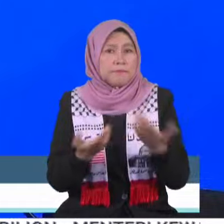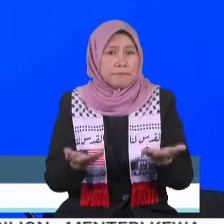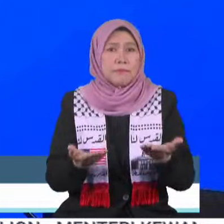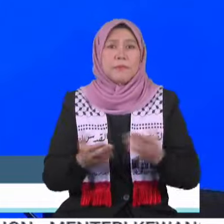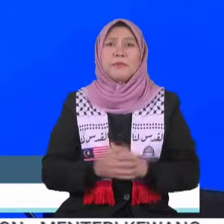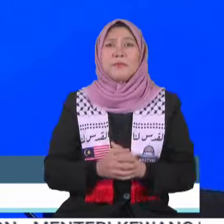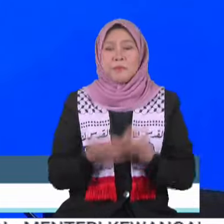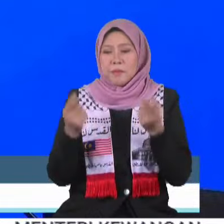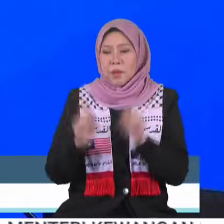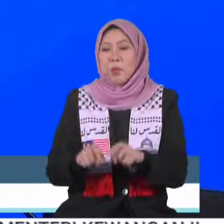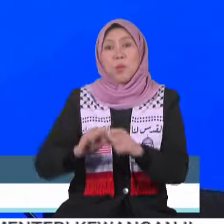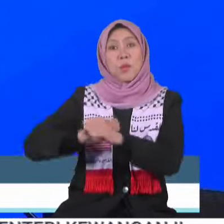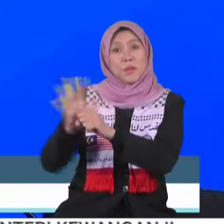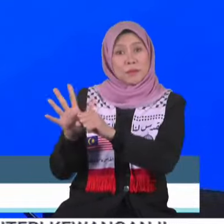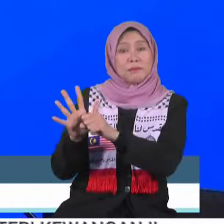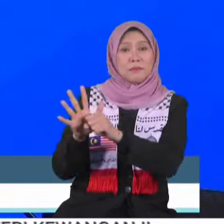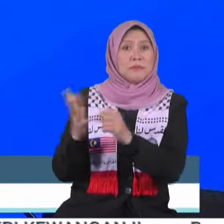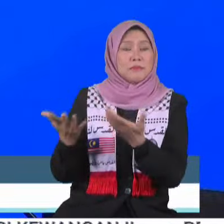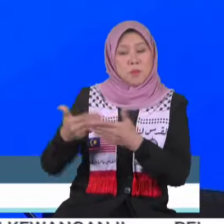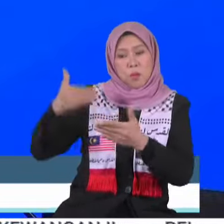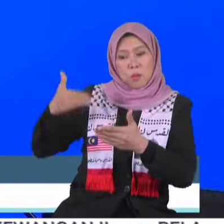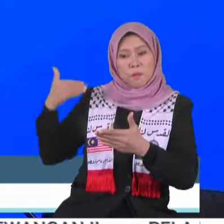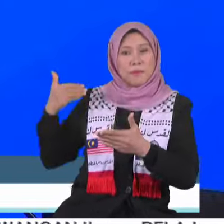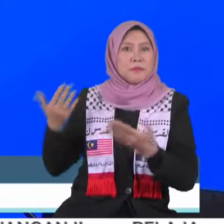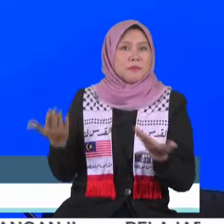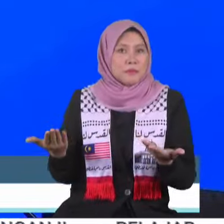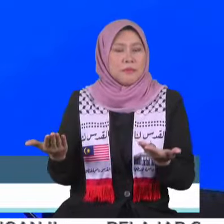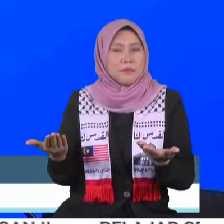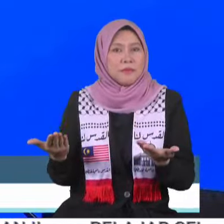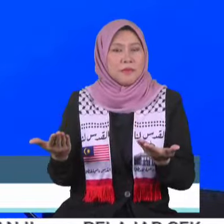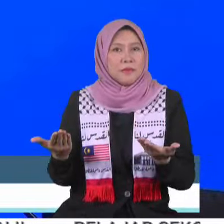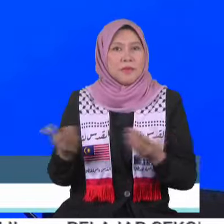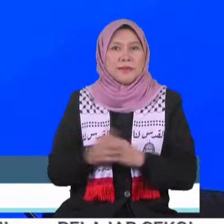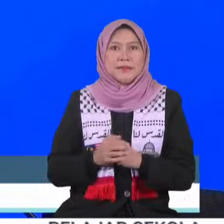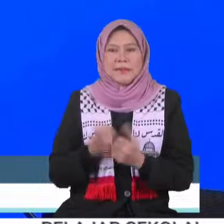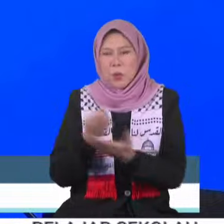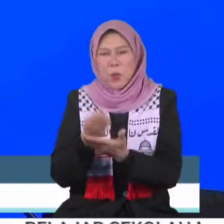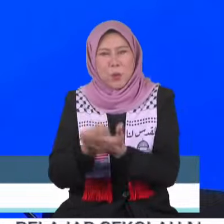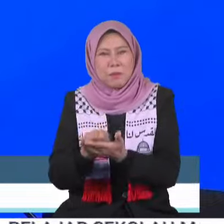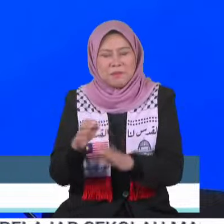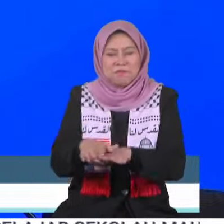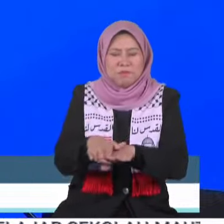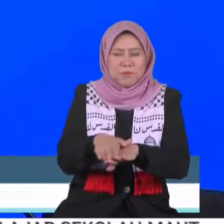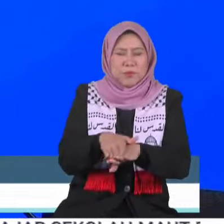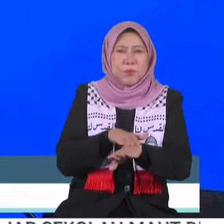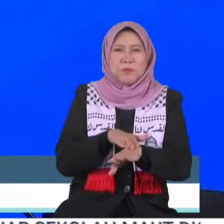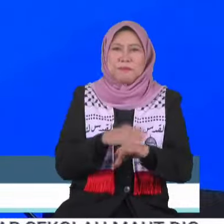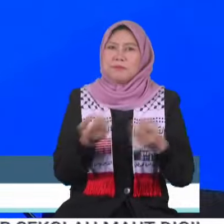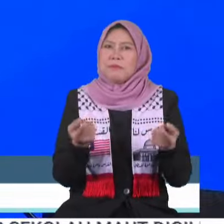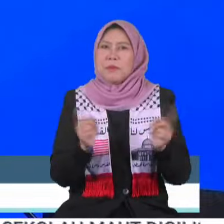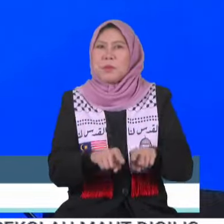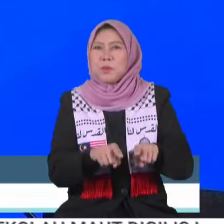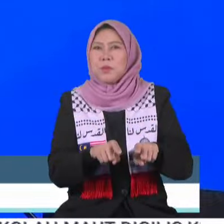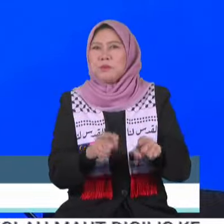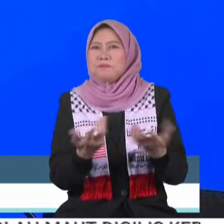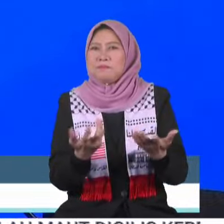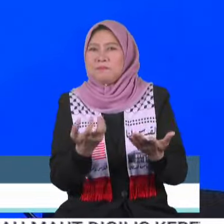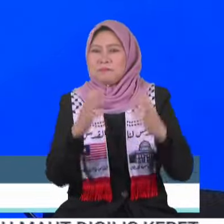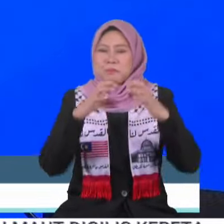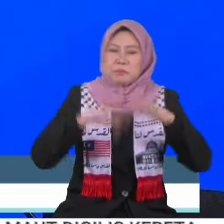mana berlaku COVID atau sebelumnya kelembaban ekonomi yang menjejaskan kedudukan mereka